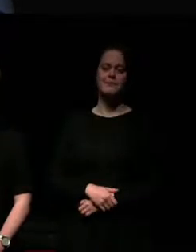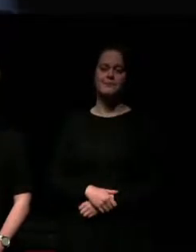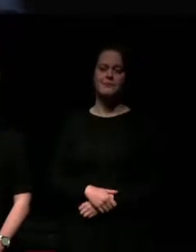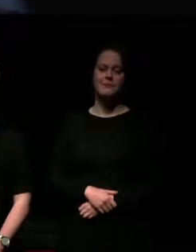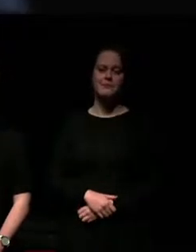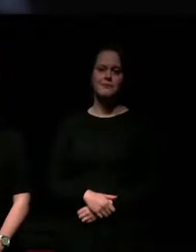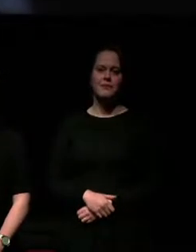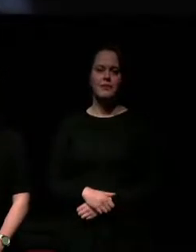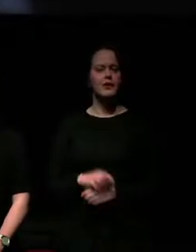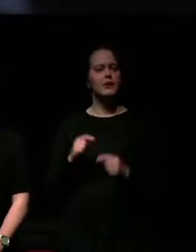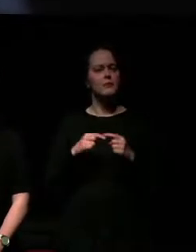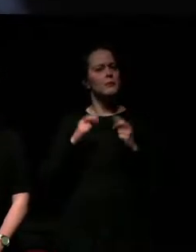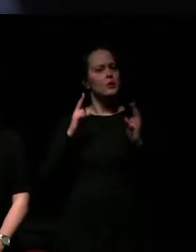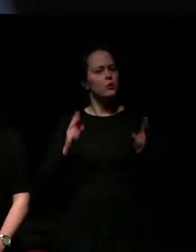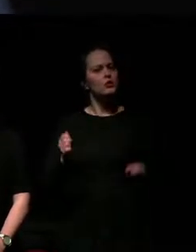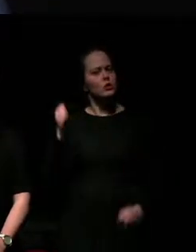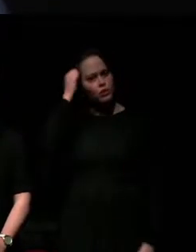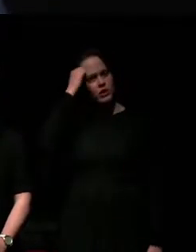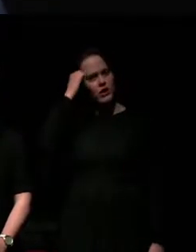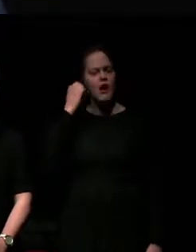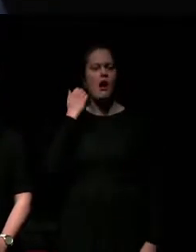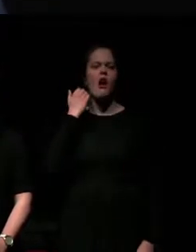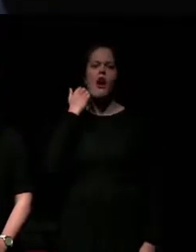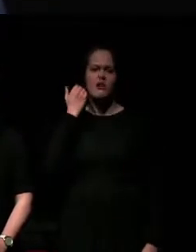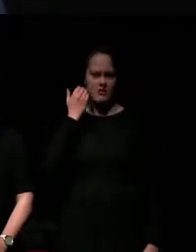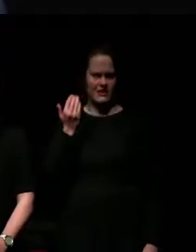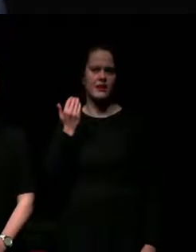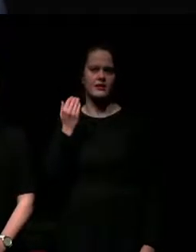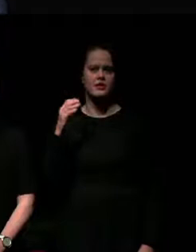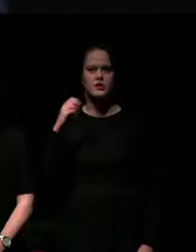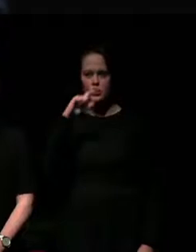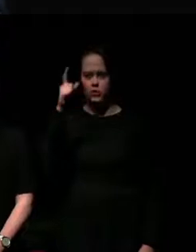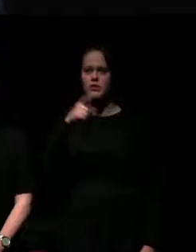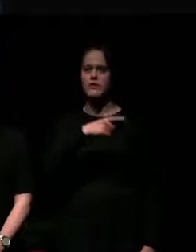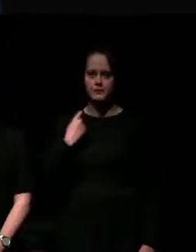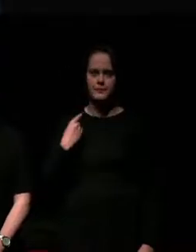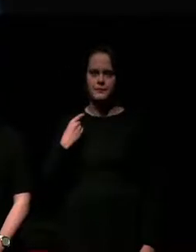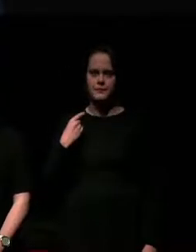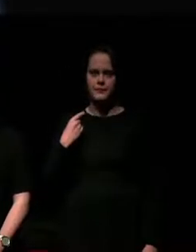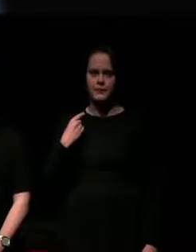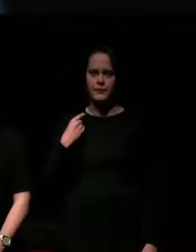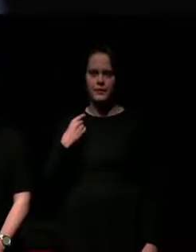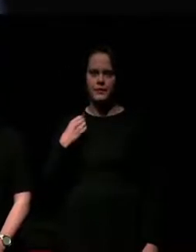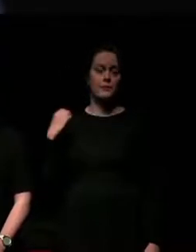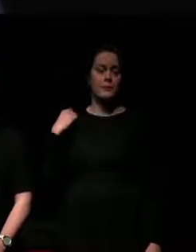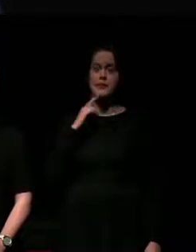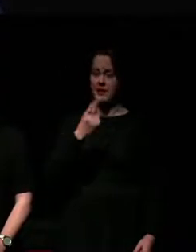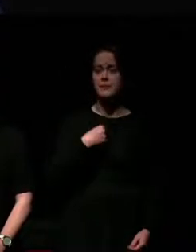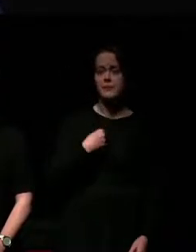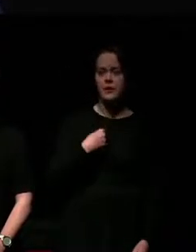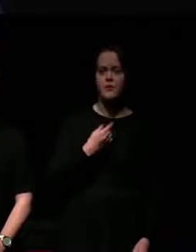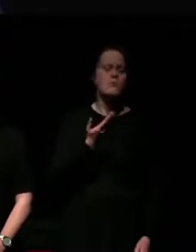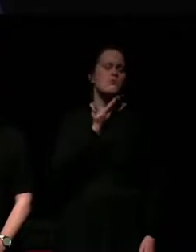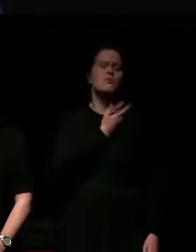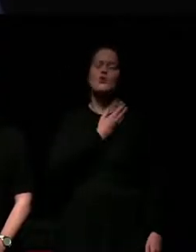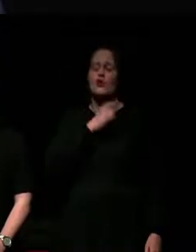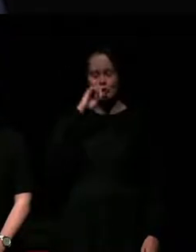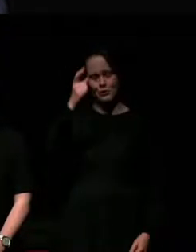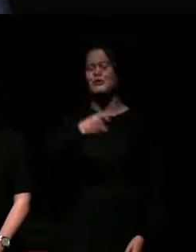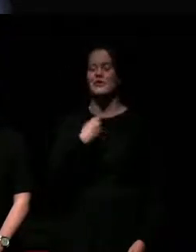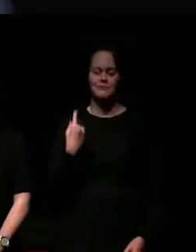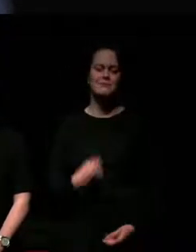Men vi må huske at vi skal alltid være stolt. For som vi har dratt frem allerede, så har vi så mye å være stolt av.